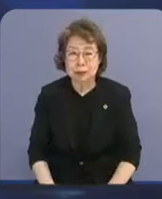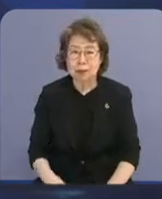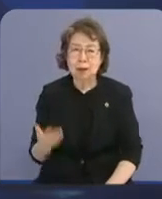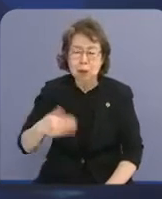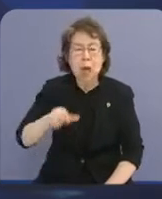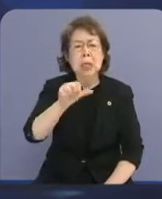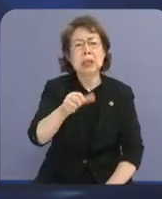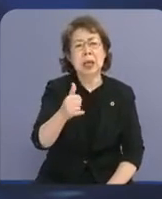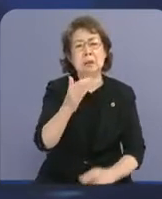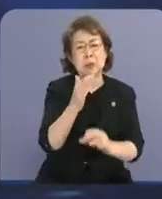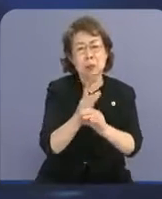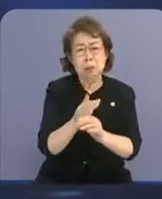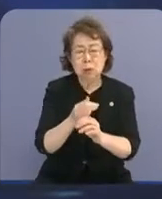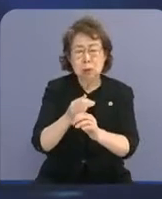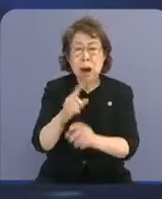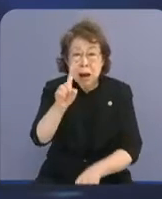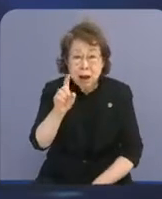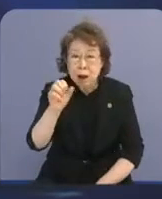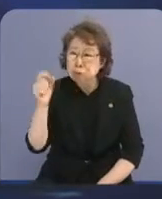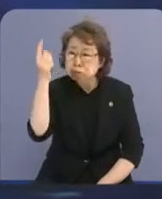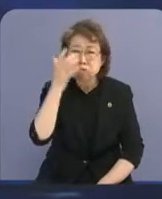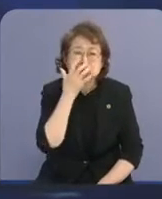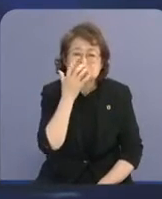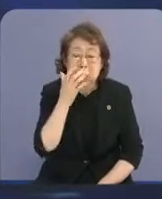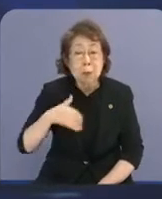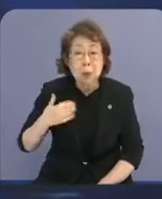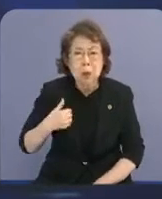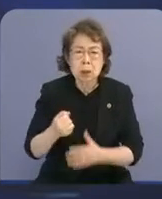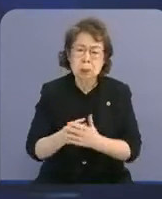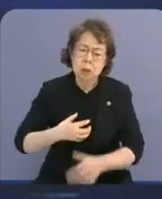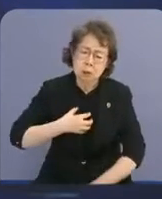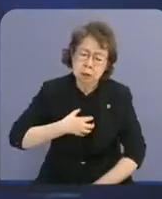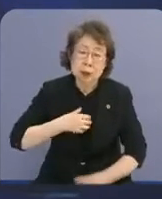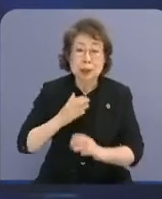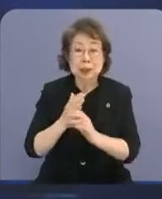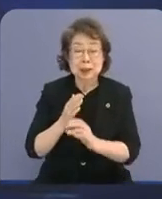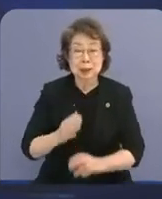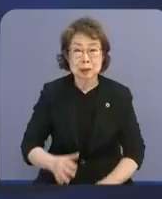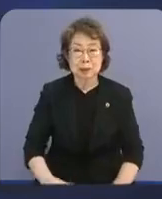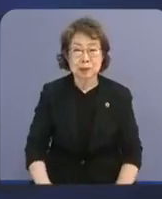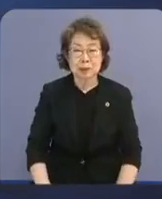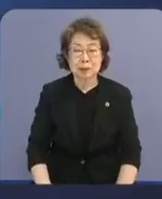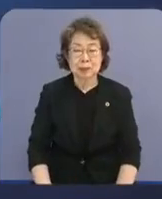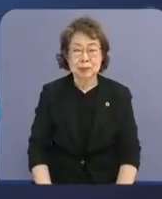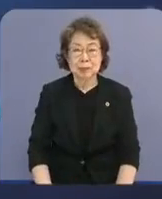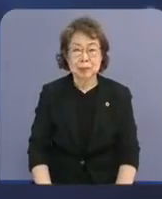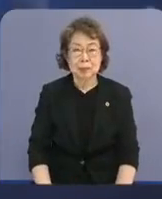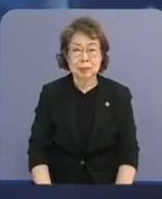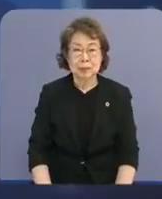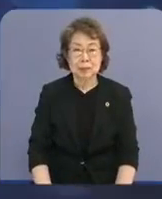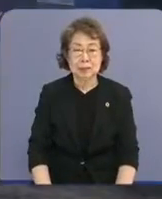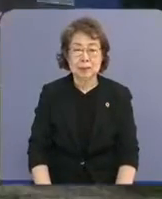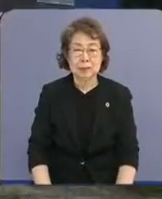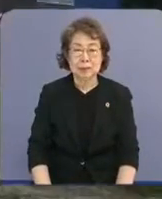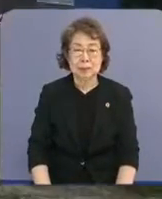5명 중에 1명은 감염 원인이 밝혀지지 않고 있어서 우려가 이어지고 있습니다 이준석 기자가 보도합니다